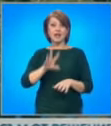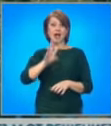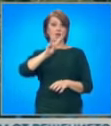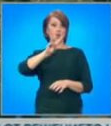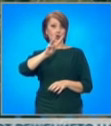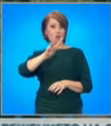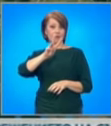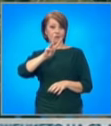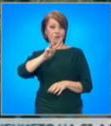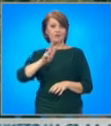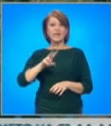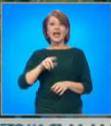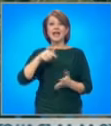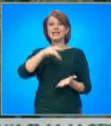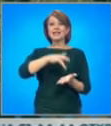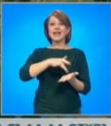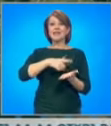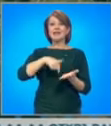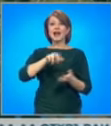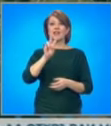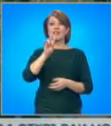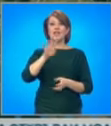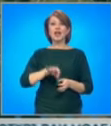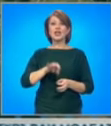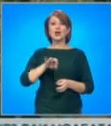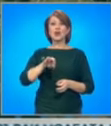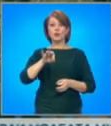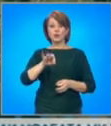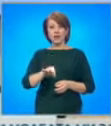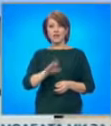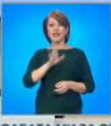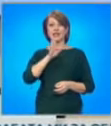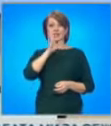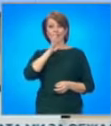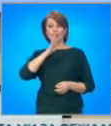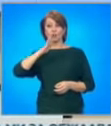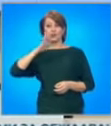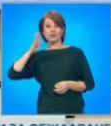Рихтер. Епицентърът му е бил на 2 км северо-западно от града.